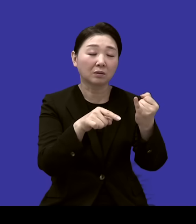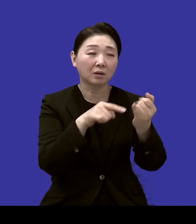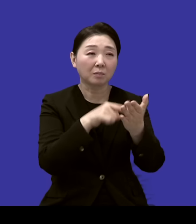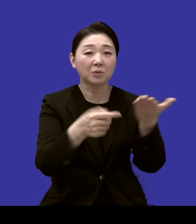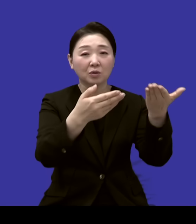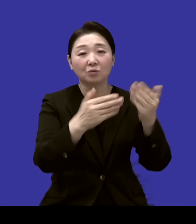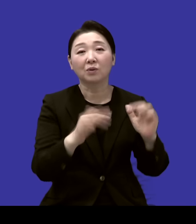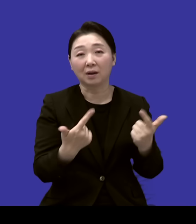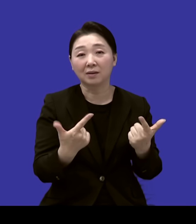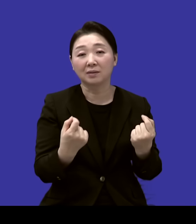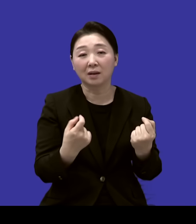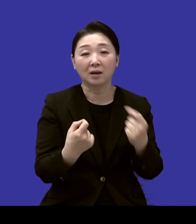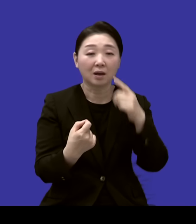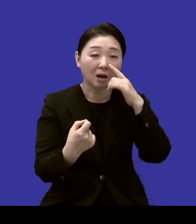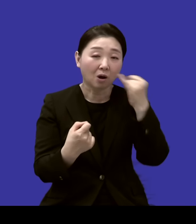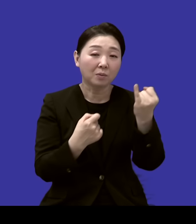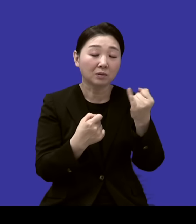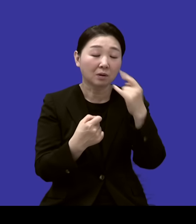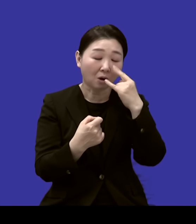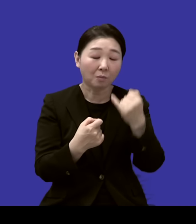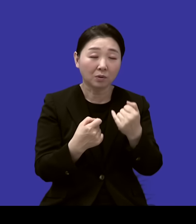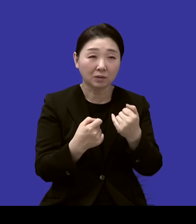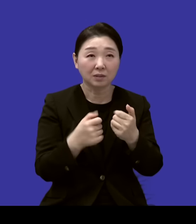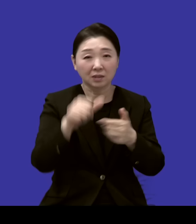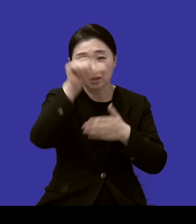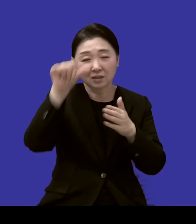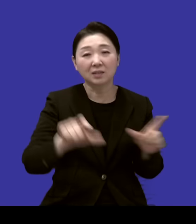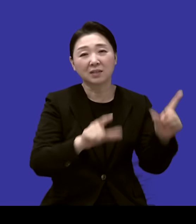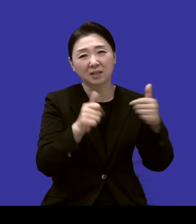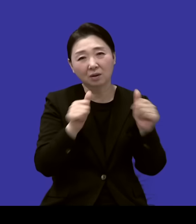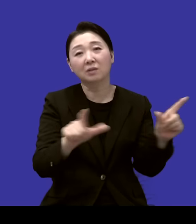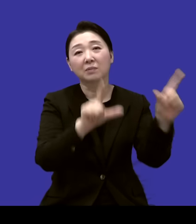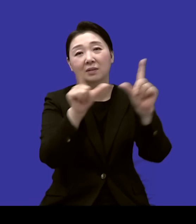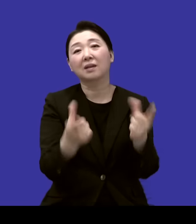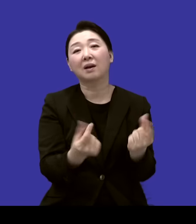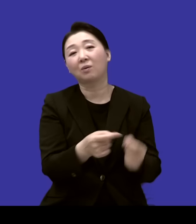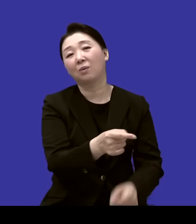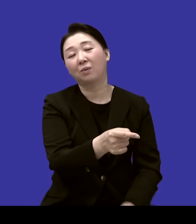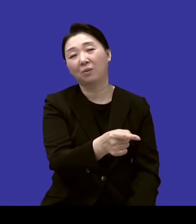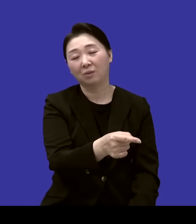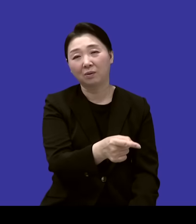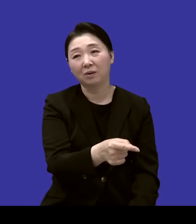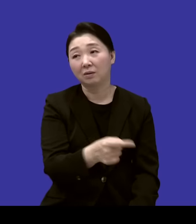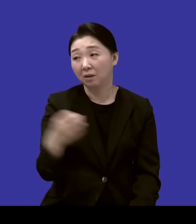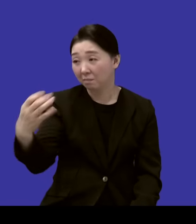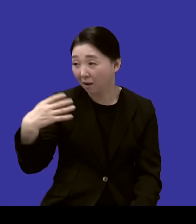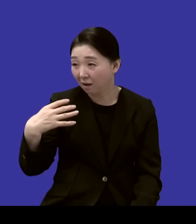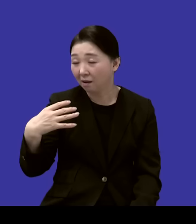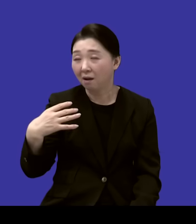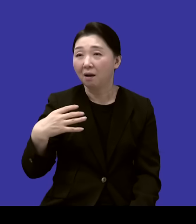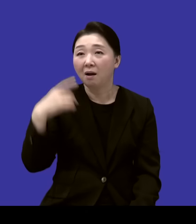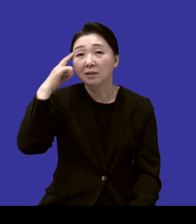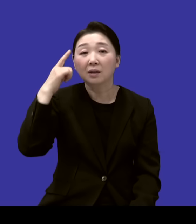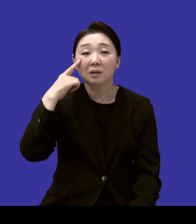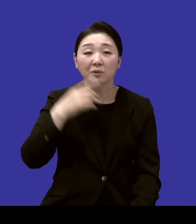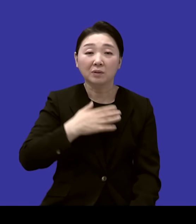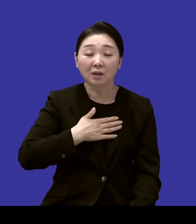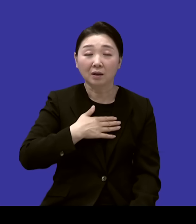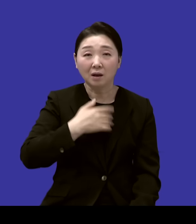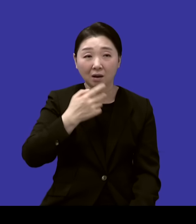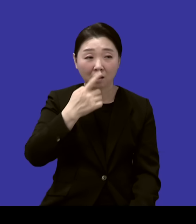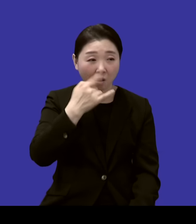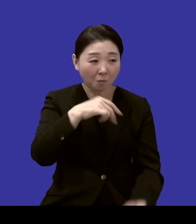그런 거 아니야. 어머니는 단지 어머니 인생을 열심히 사신 거야. 예. 제가 그 말씀을 딱 듣는데 생각해 보니까 한 번도 제가 어머니